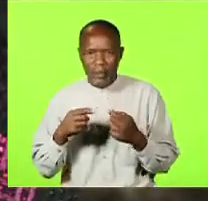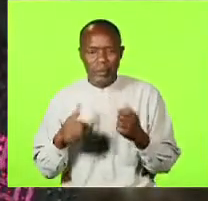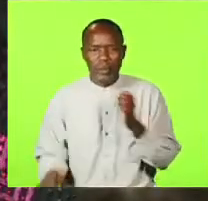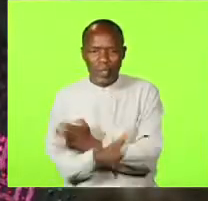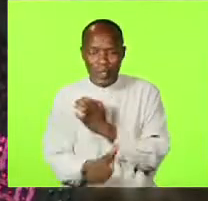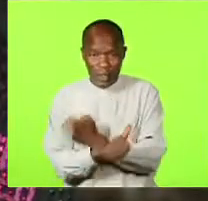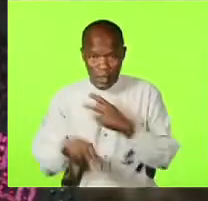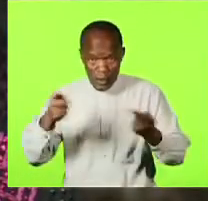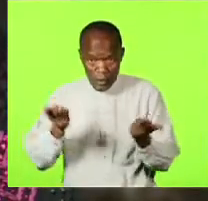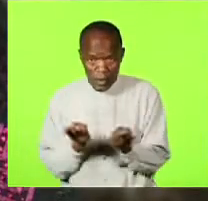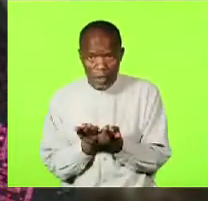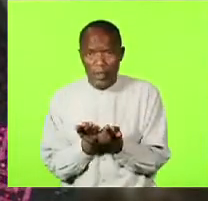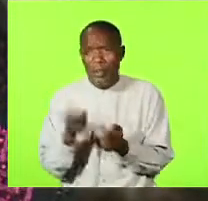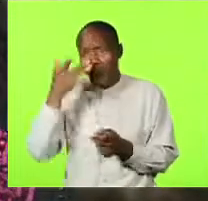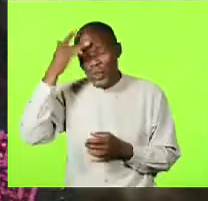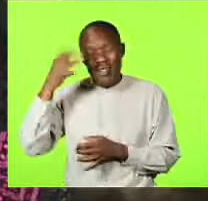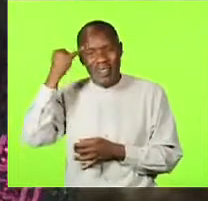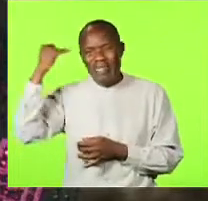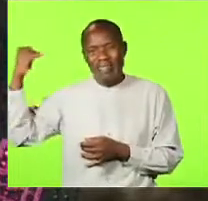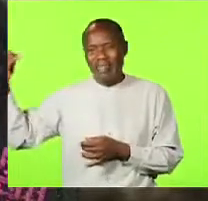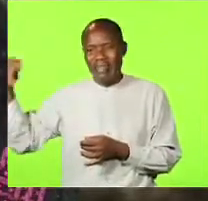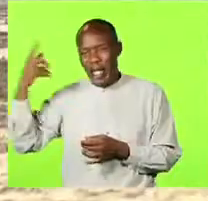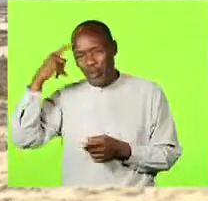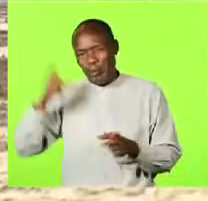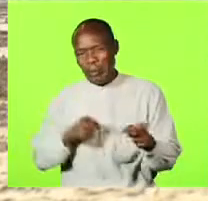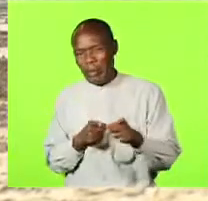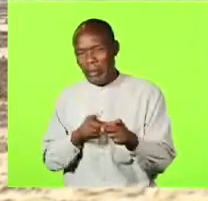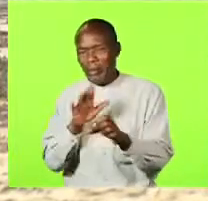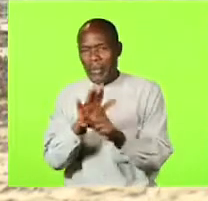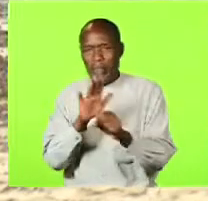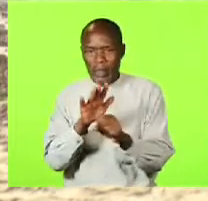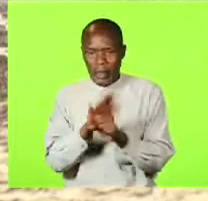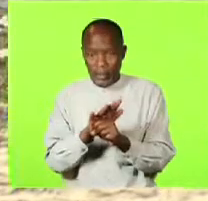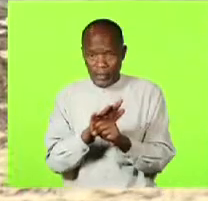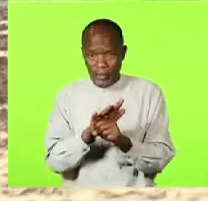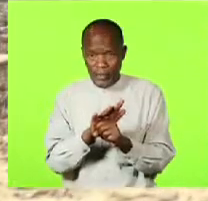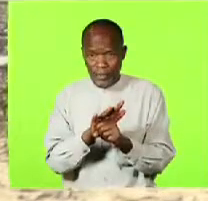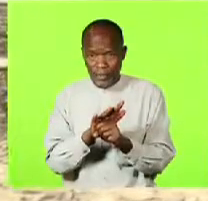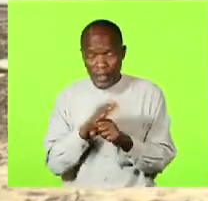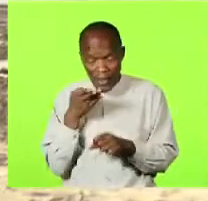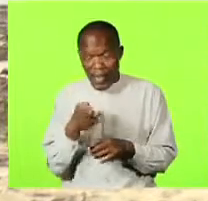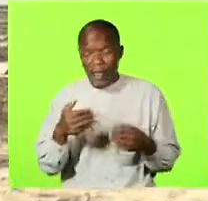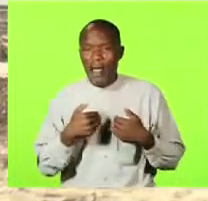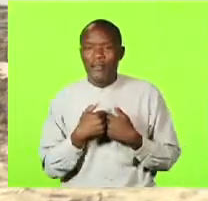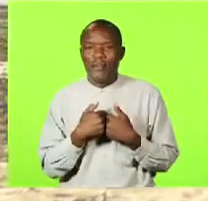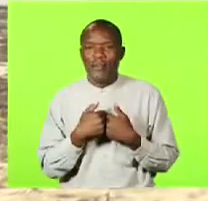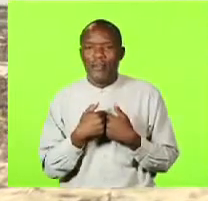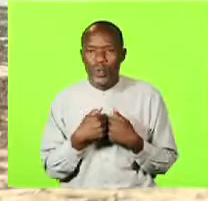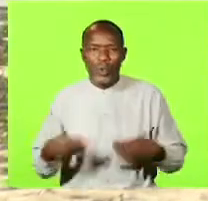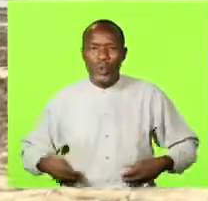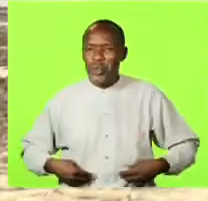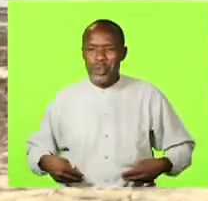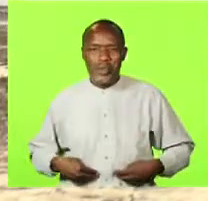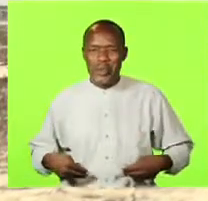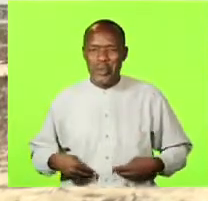radicalization, yuni itikadikali. Imeingia sana katika malindi. Vijana wetu wameharibika kulinkana